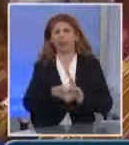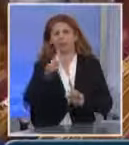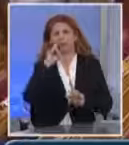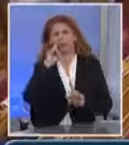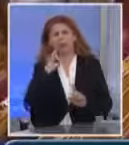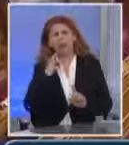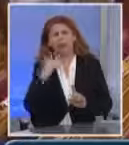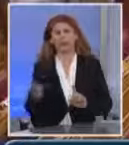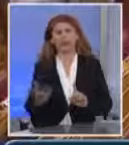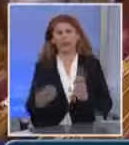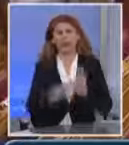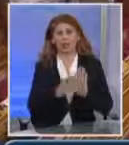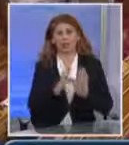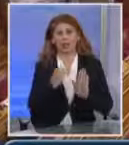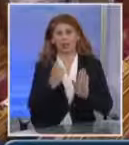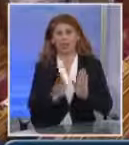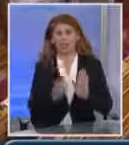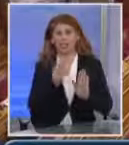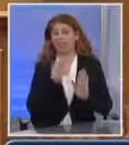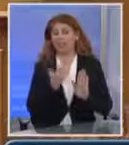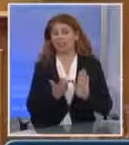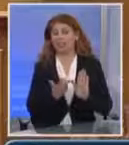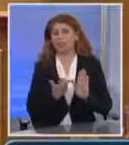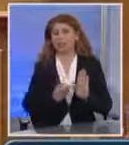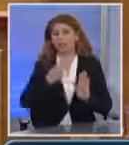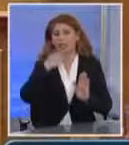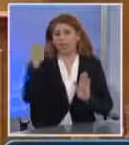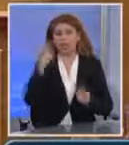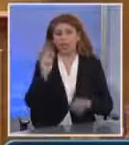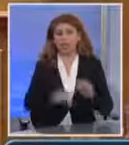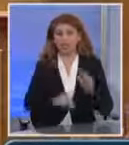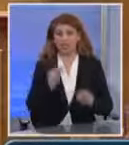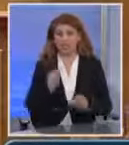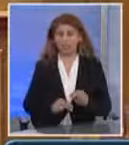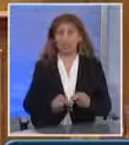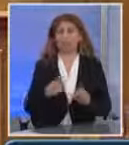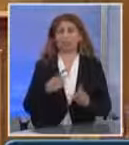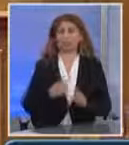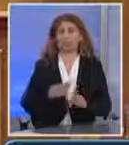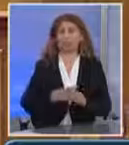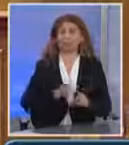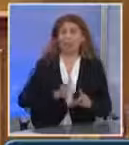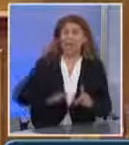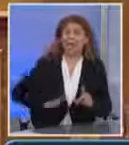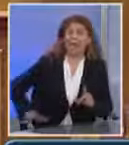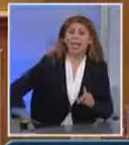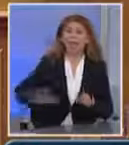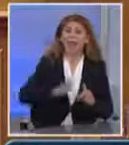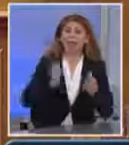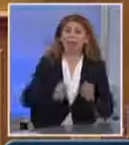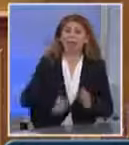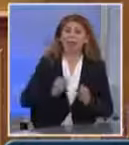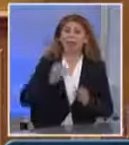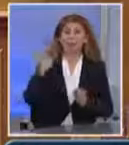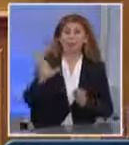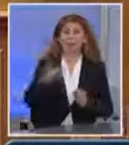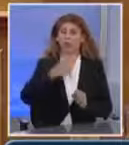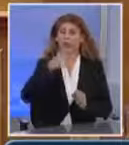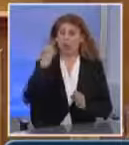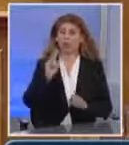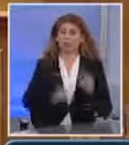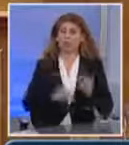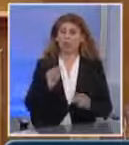το άρθρο 51 του Συντάγματος λέει δικαίωμα ψήφου στους Έλληνες του εξωτερικού. Παρακαλώ, δικαίωμα κάντε ψήφου στους